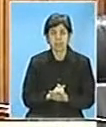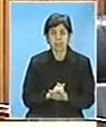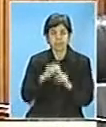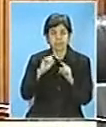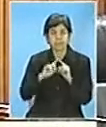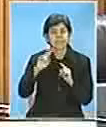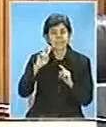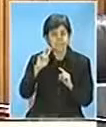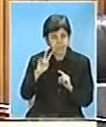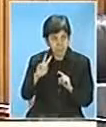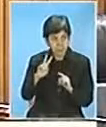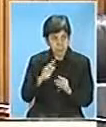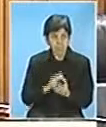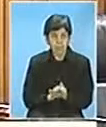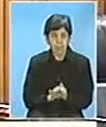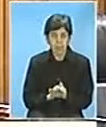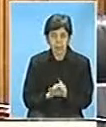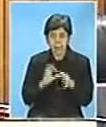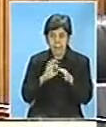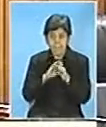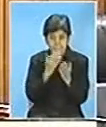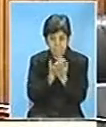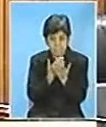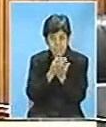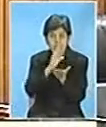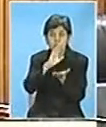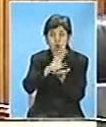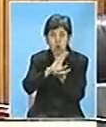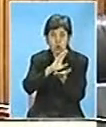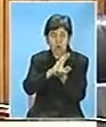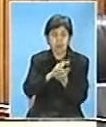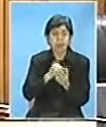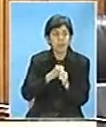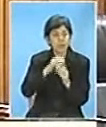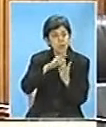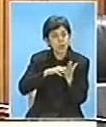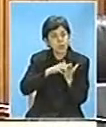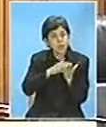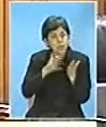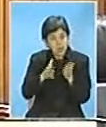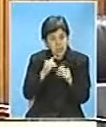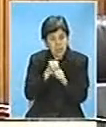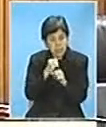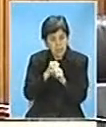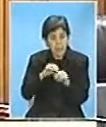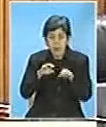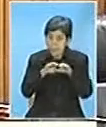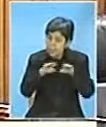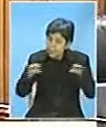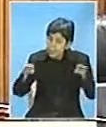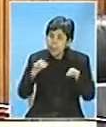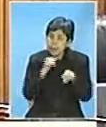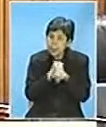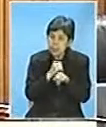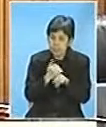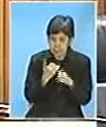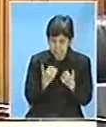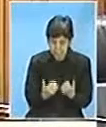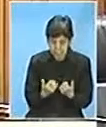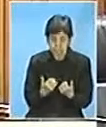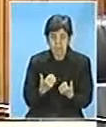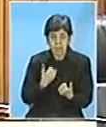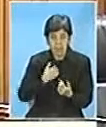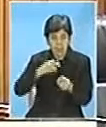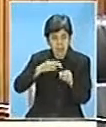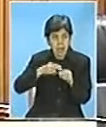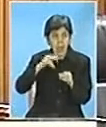ที่2นะครับเกี่ยวกับเรื่องกองทุนน้ำมันเชื้อเพลิงนะครับมีนโยบายเกี่ยวกับการรักษาเสถียรภาพยังไงนะครับคือตรงนี้เนี่ยมีแก๊